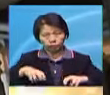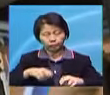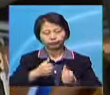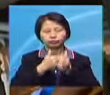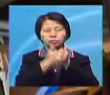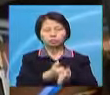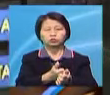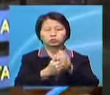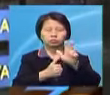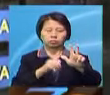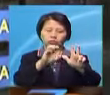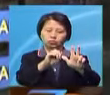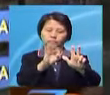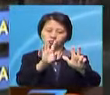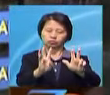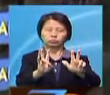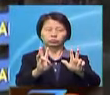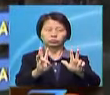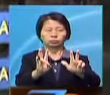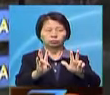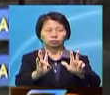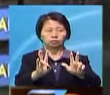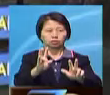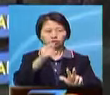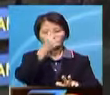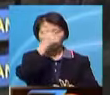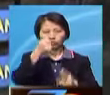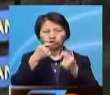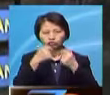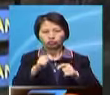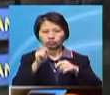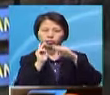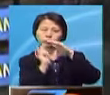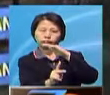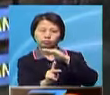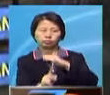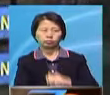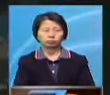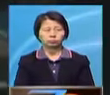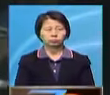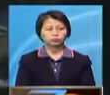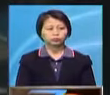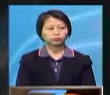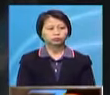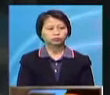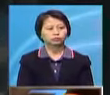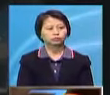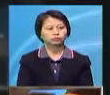mengikut Seksyen 307 Kanun Keseksaan kerana cubaan membunuh.